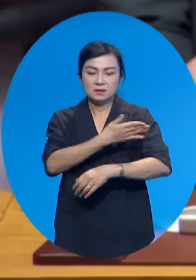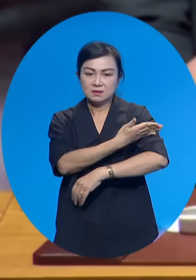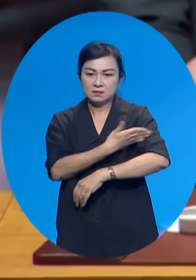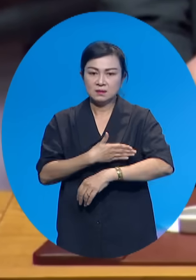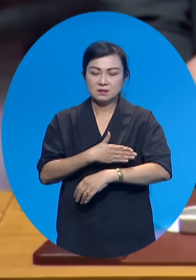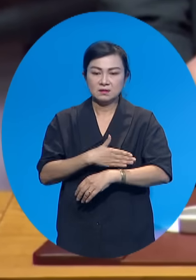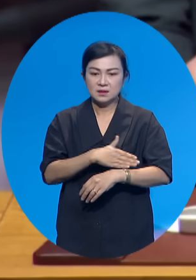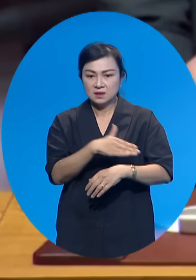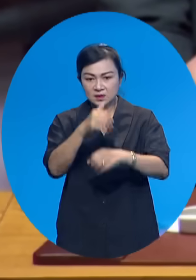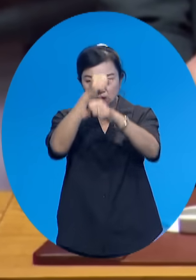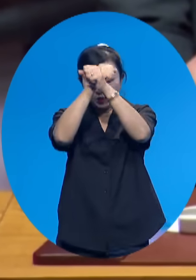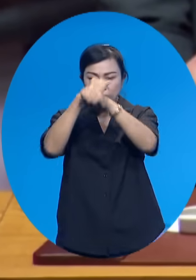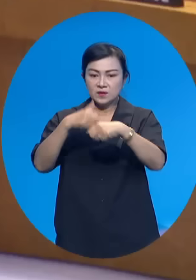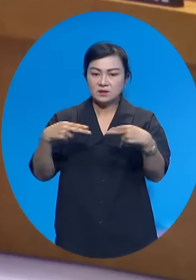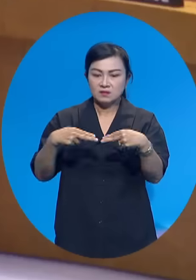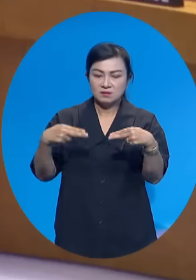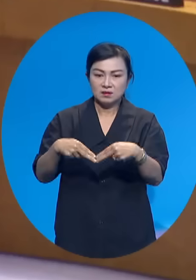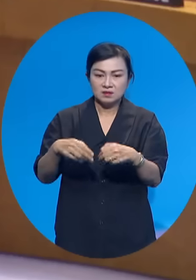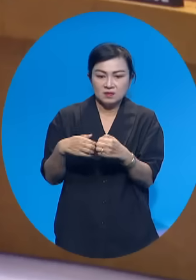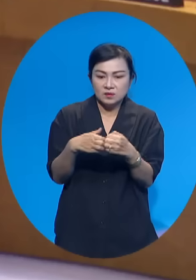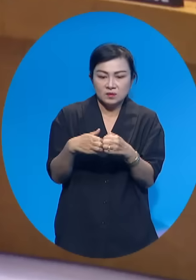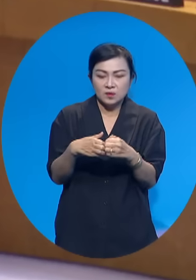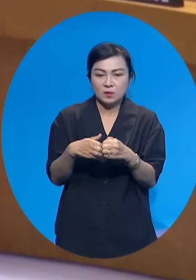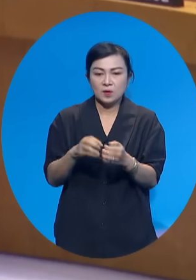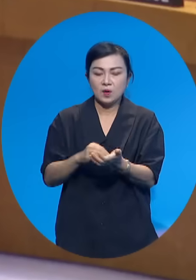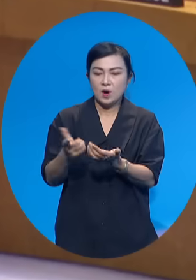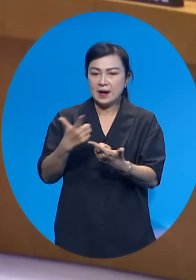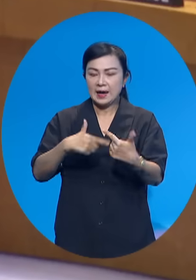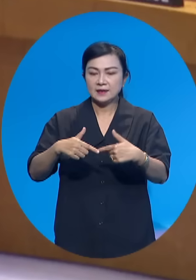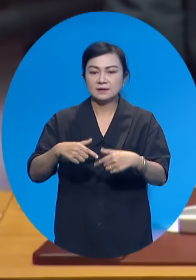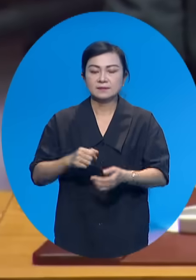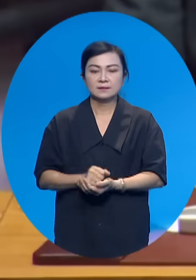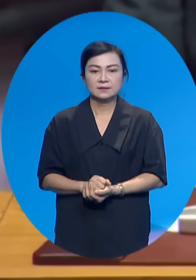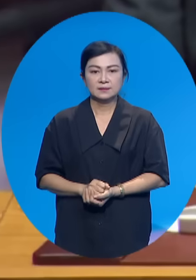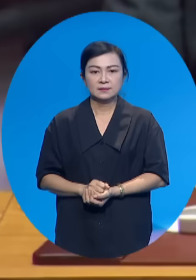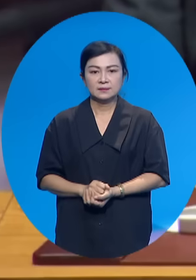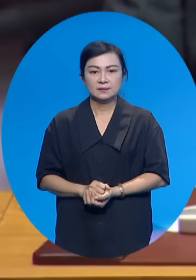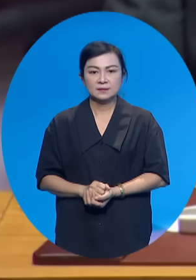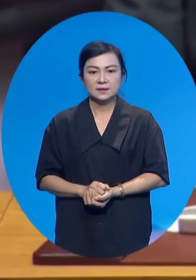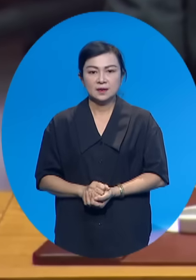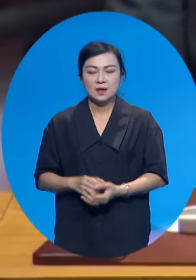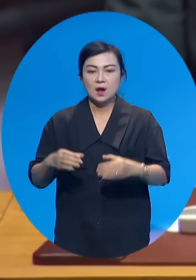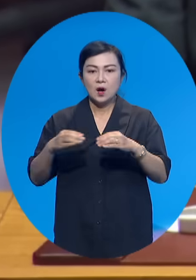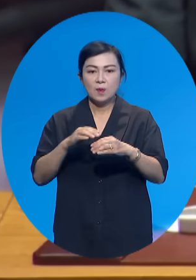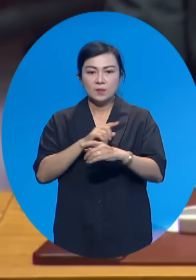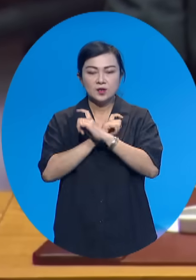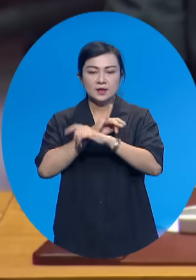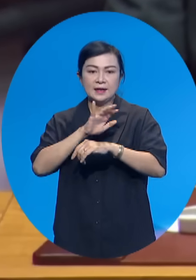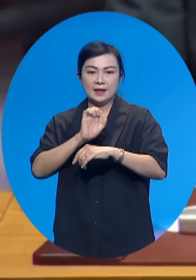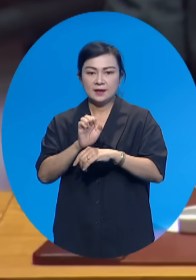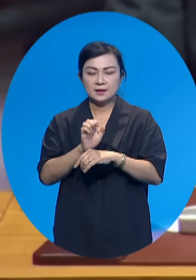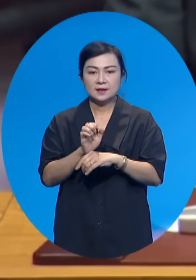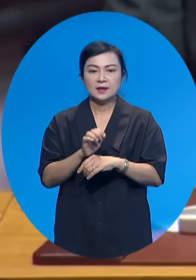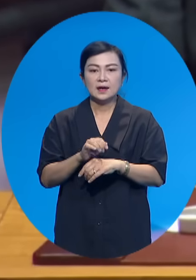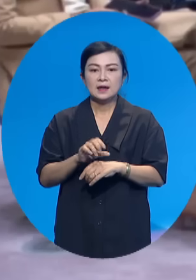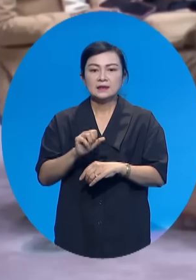cả người chạy nặng do chiến sự đã gây quá tải cho những cơ sở còn lại trên dải đất này cũng tại cuộc họp Đại sứ Israel Tại lên Hiệp